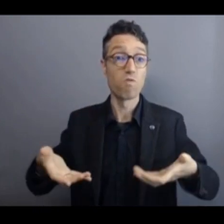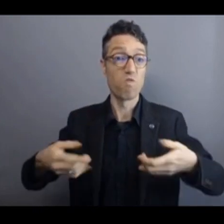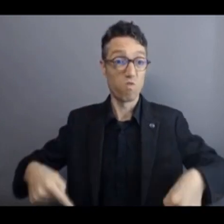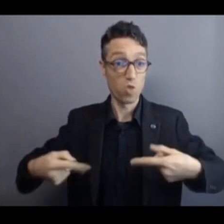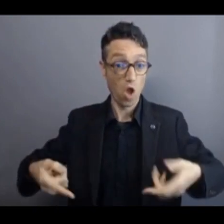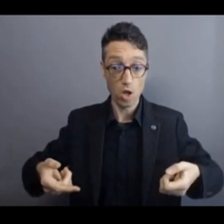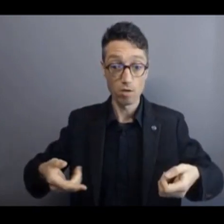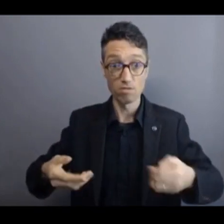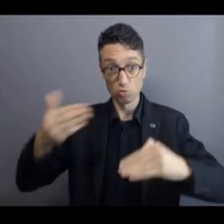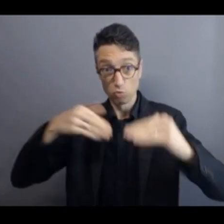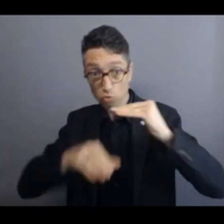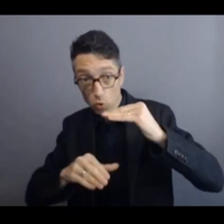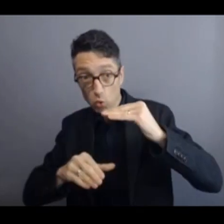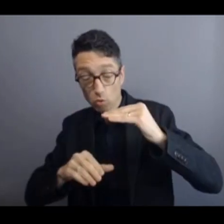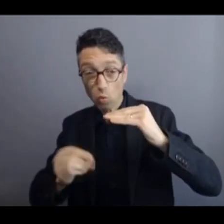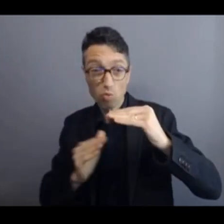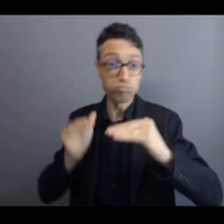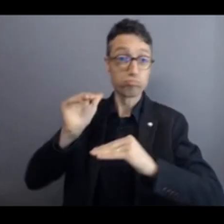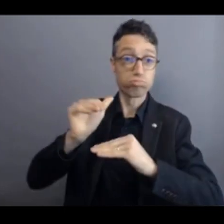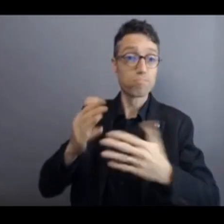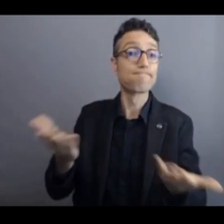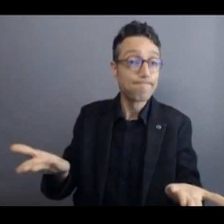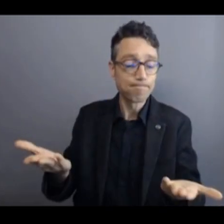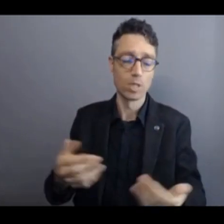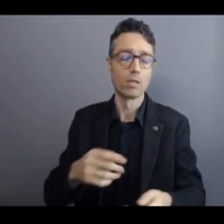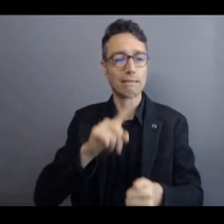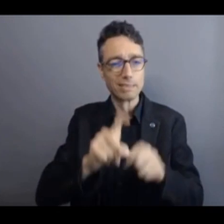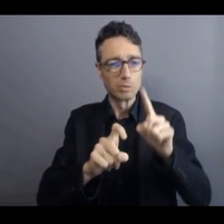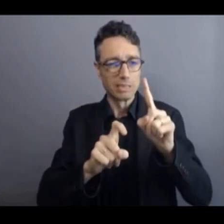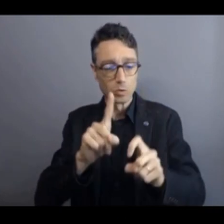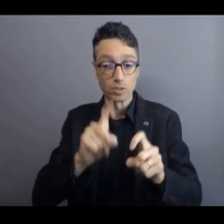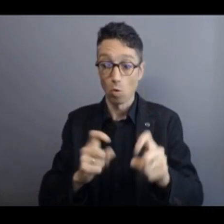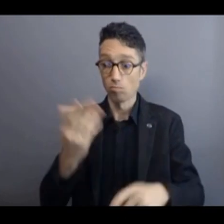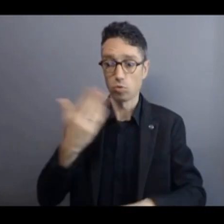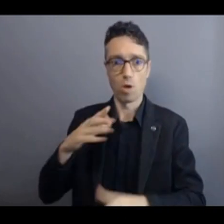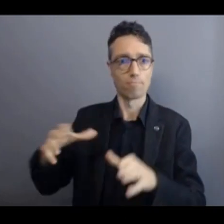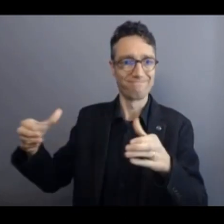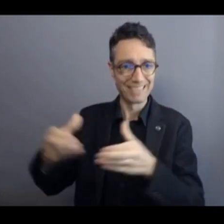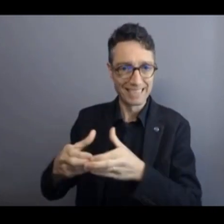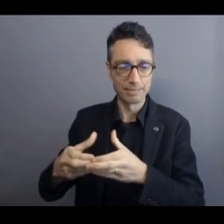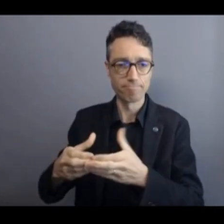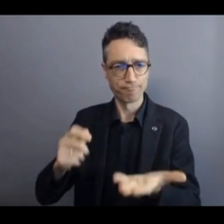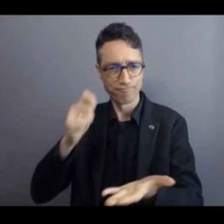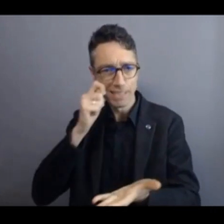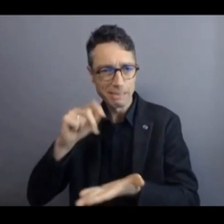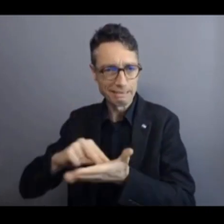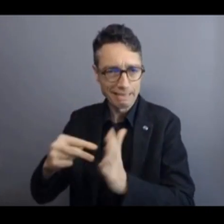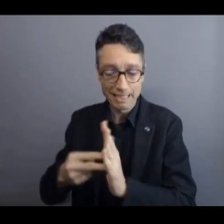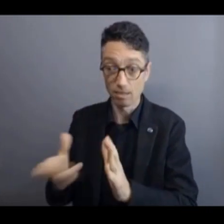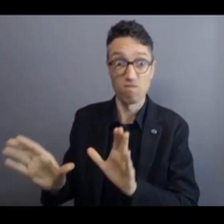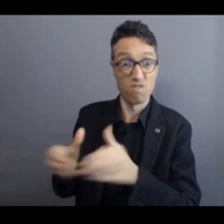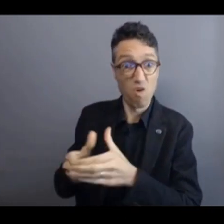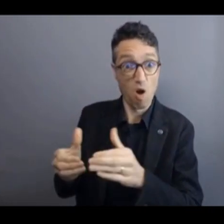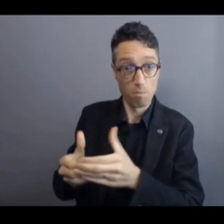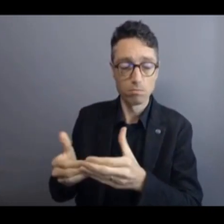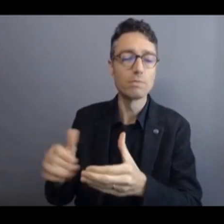ces questions-là, il faut une expertise. Donc toutes les équipes et toutes les équipes humaines sont formées par des médecins